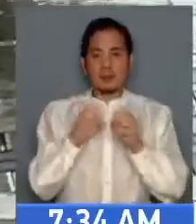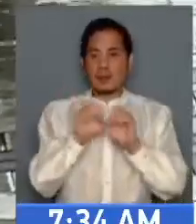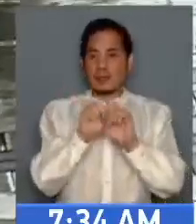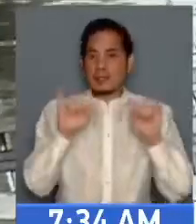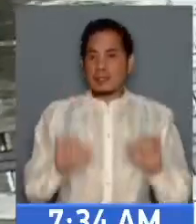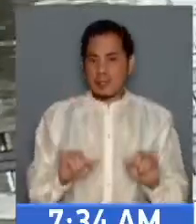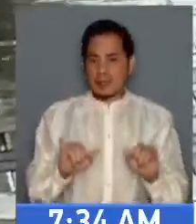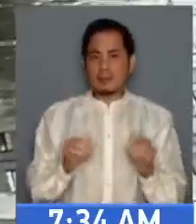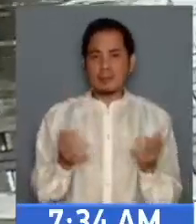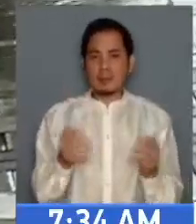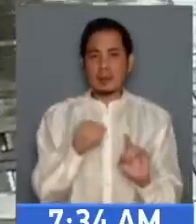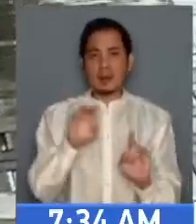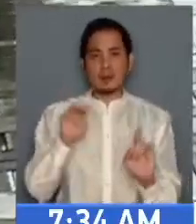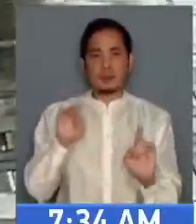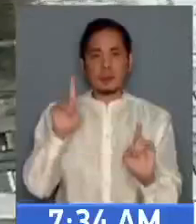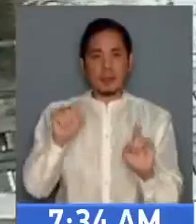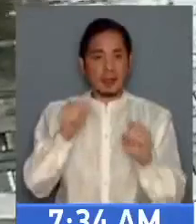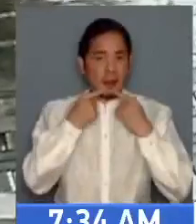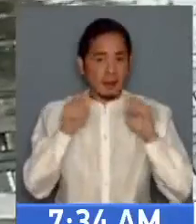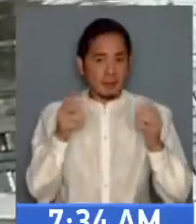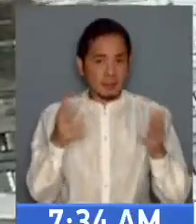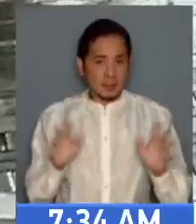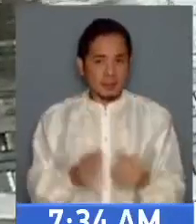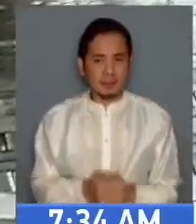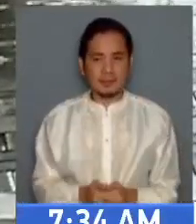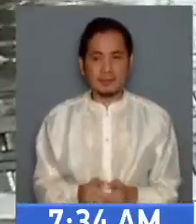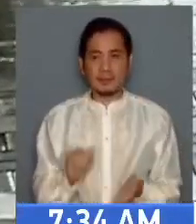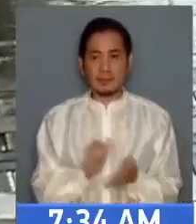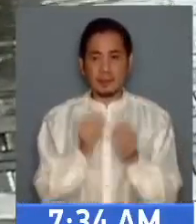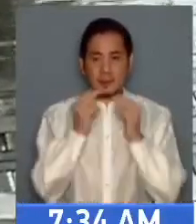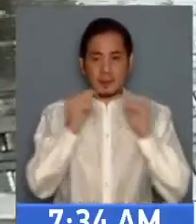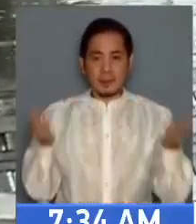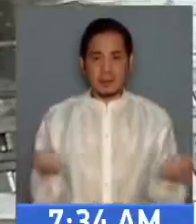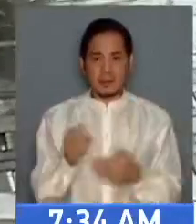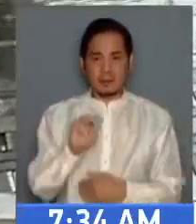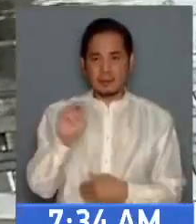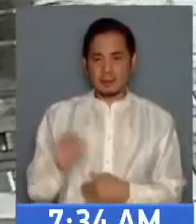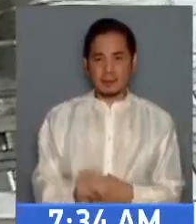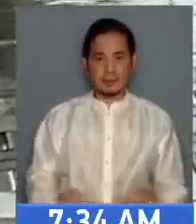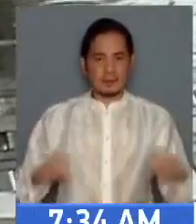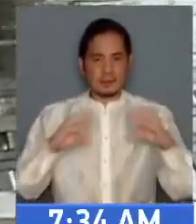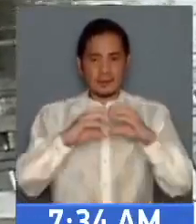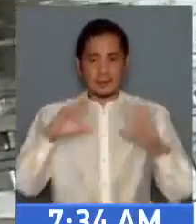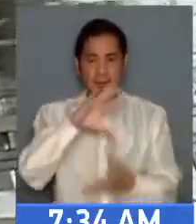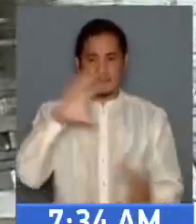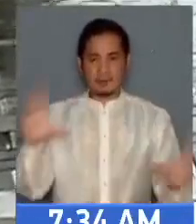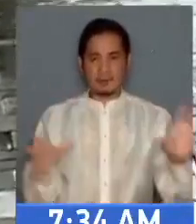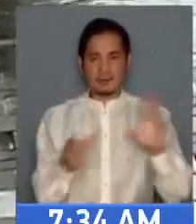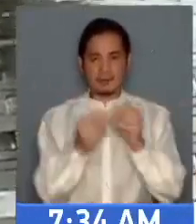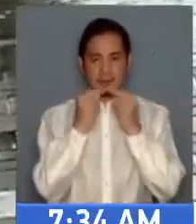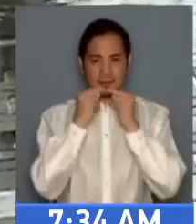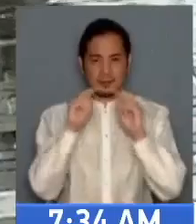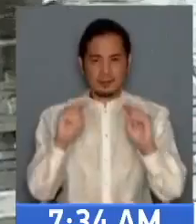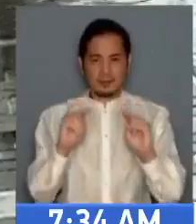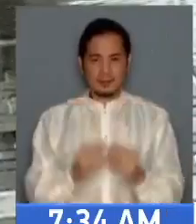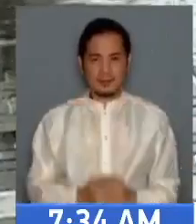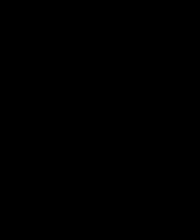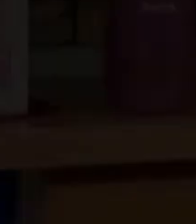MMDA. Yan ang unang balita dito sa Maynila. Ako po si Darlene Kay para sa GMA Integrated News.